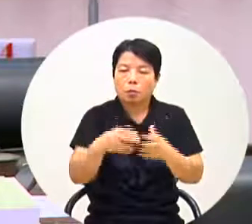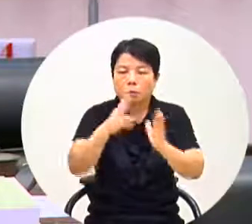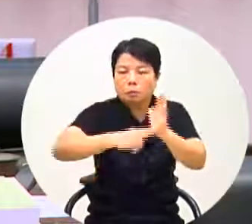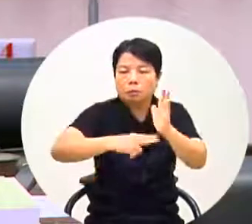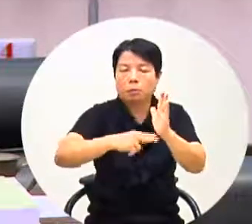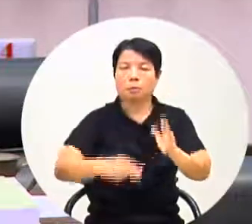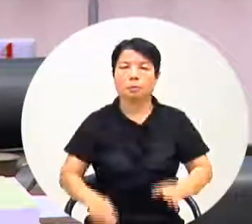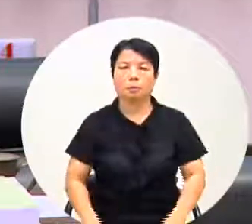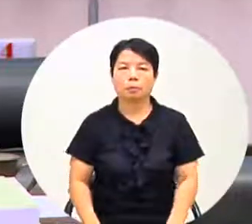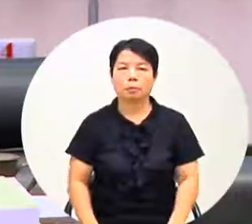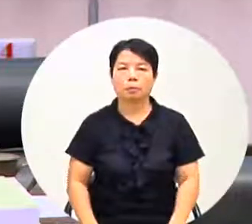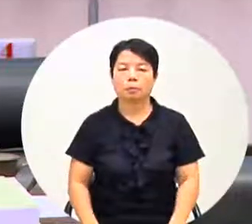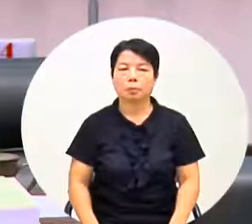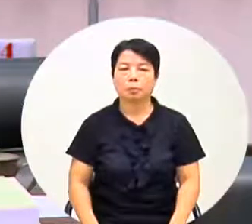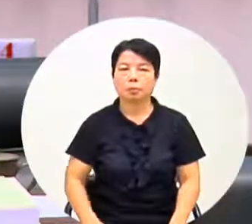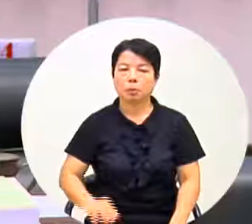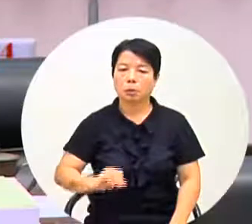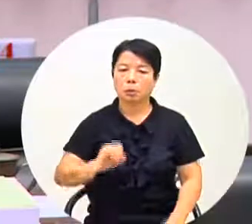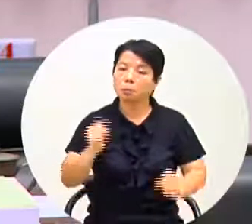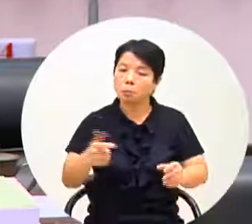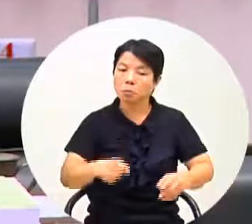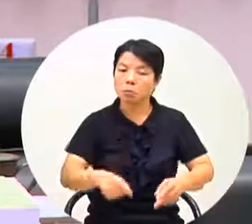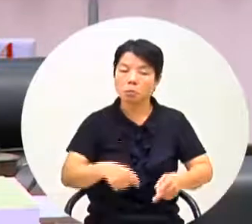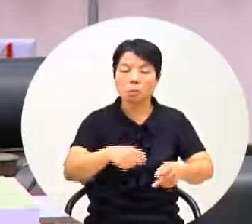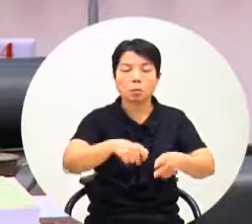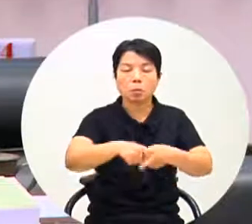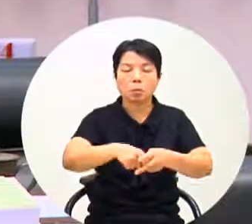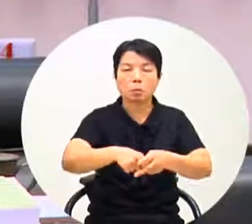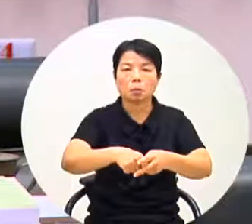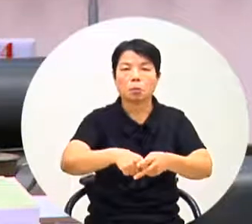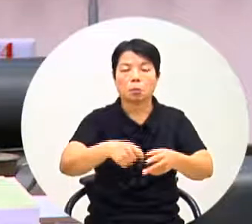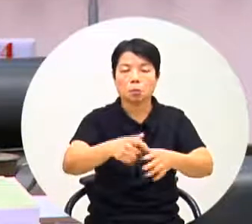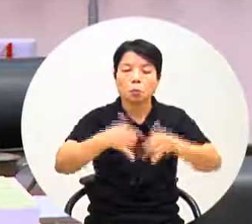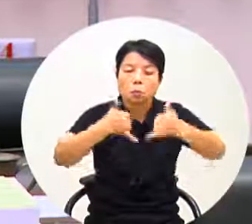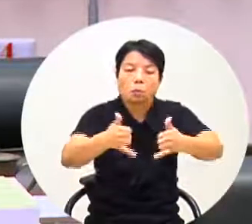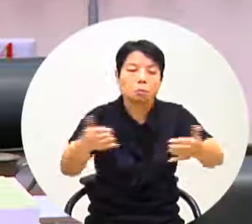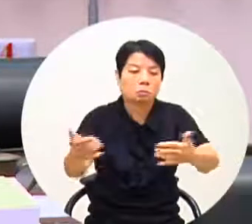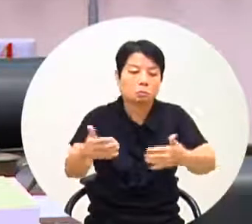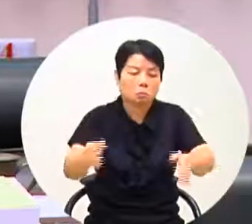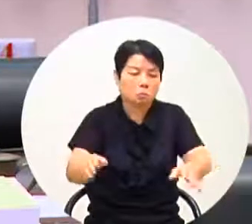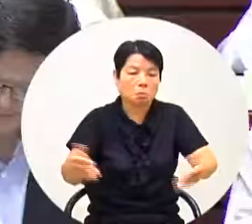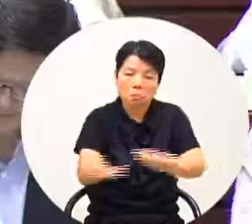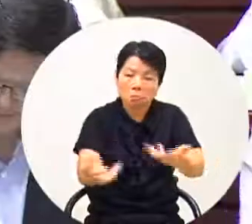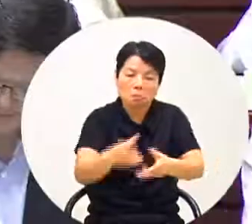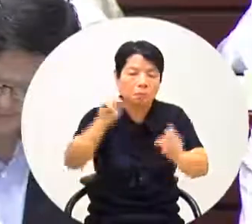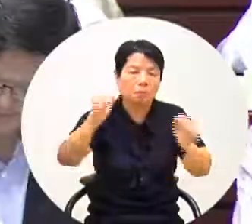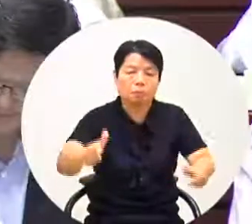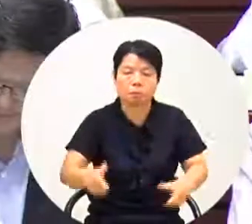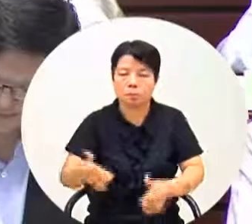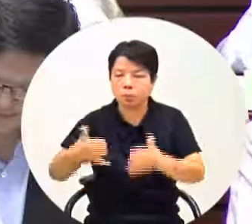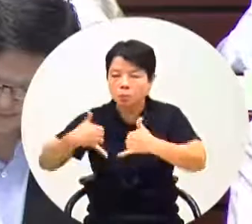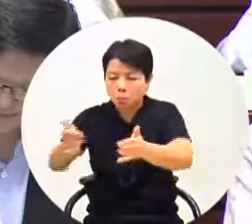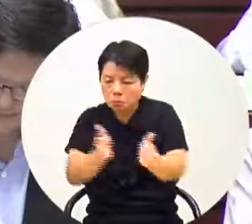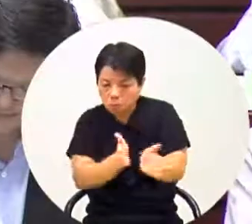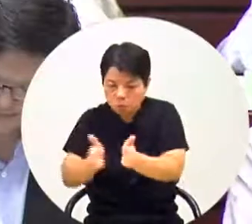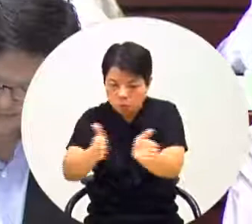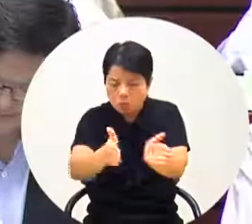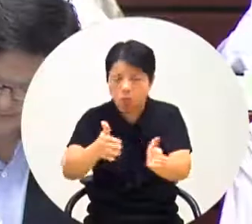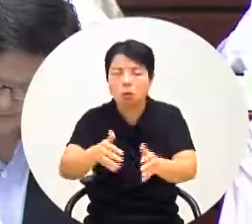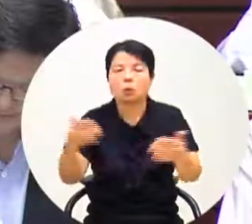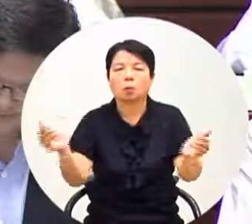讲。 这都是你的，不是公务开辟道路的。 好，谢谢。 这是路线规划的问题。 是，好，谢谢主席，谢